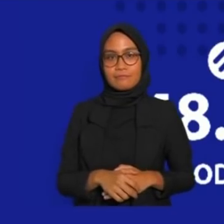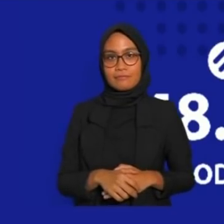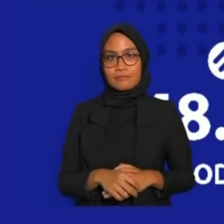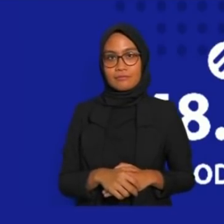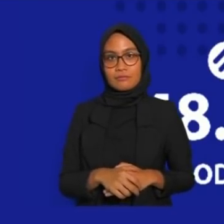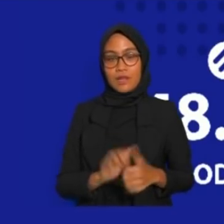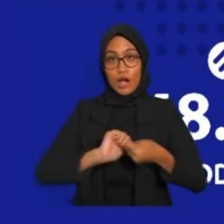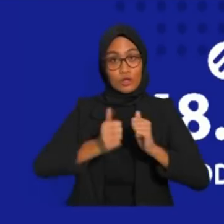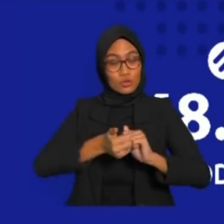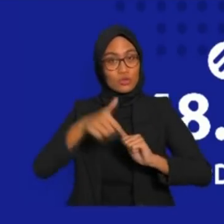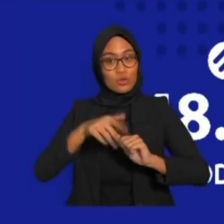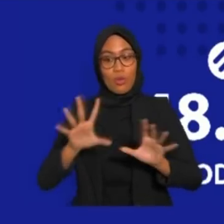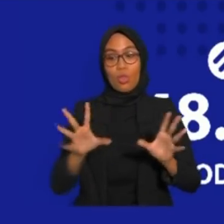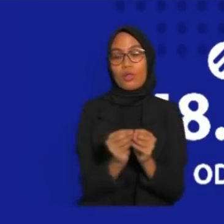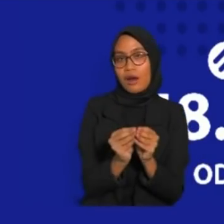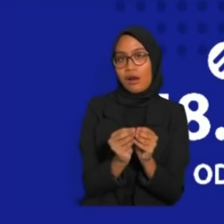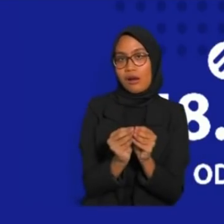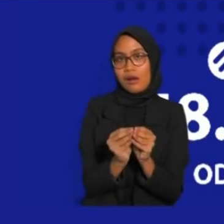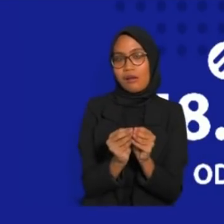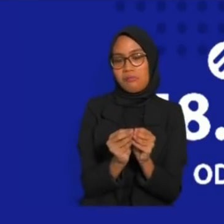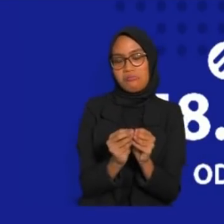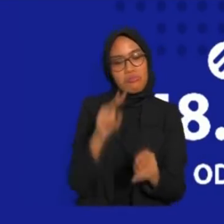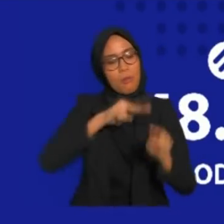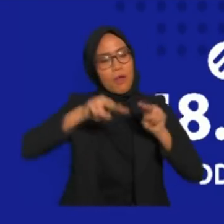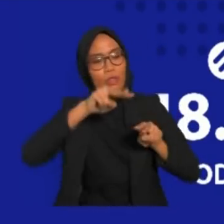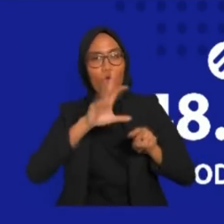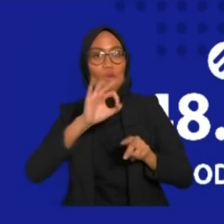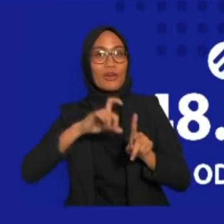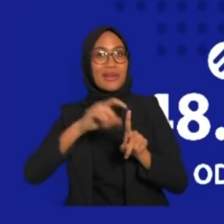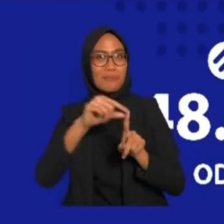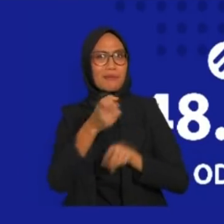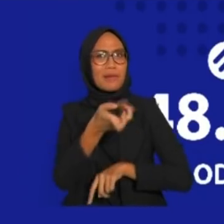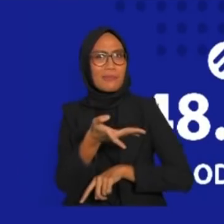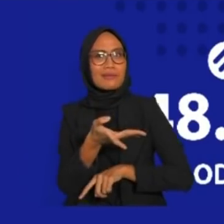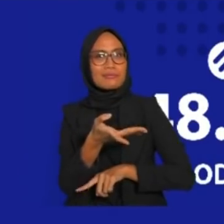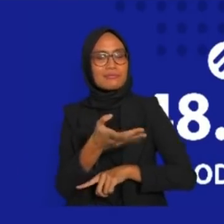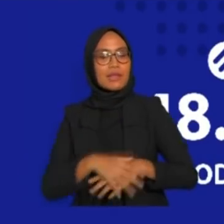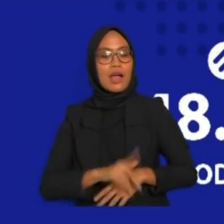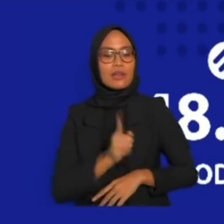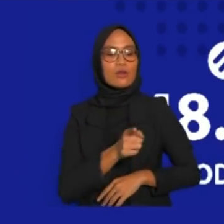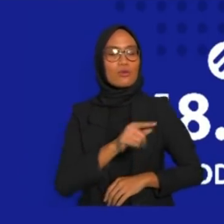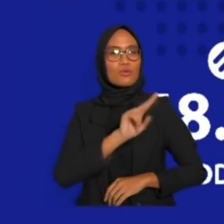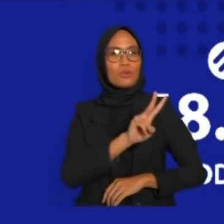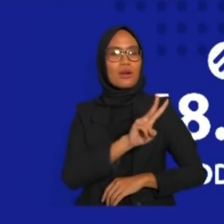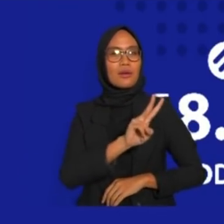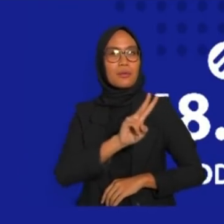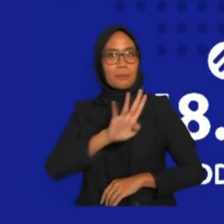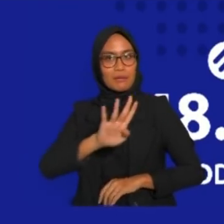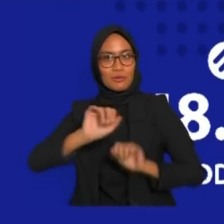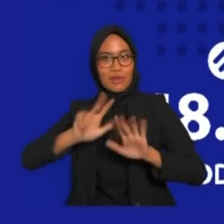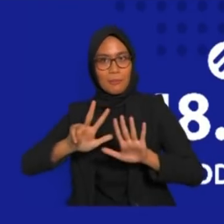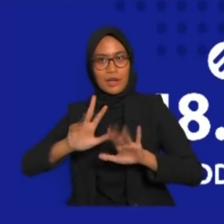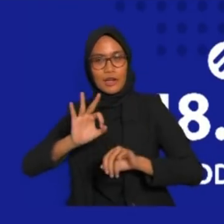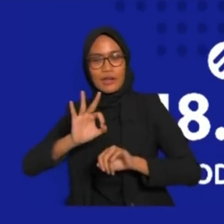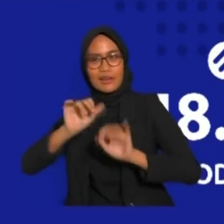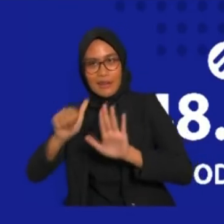Hai kasus yang akumulasi yang kita pantau untuk udp sebanyak 240